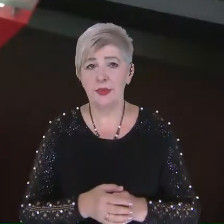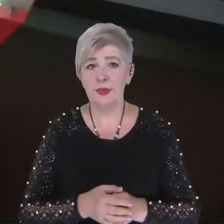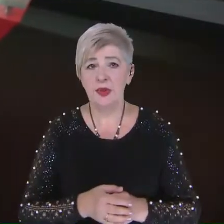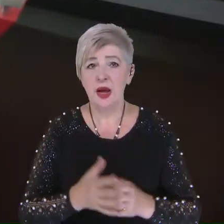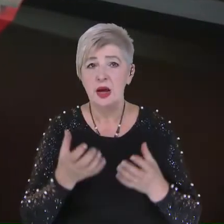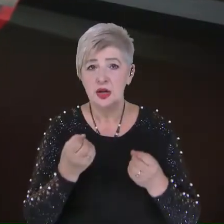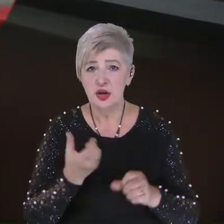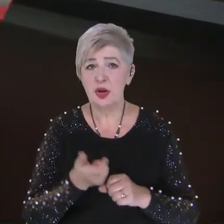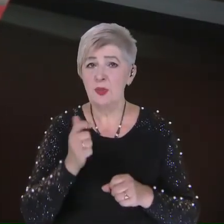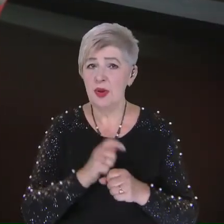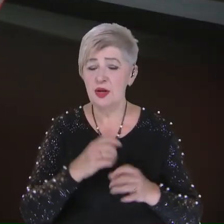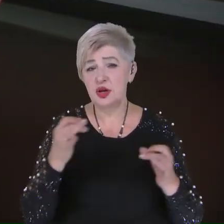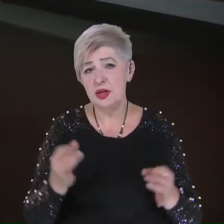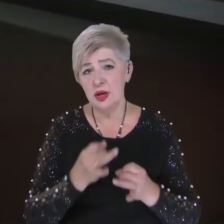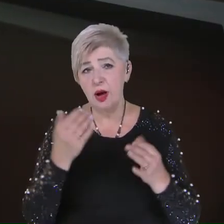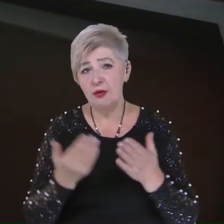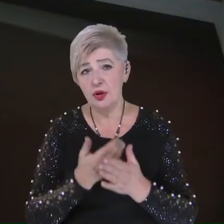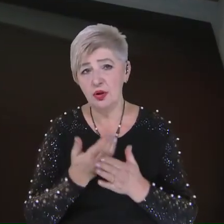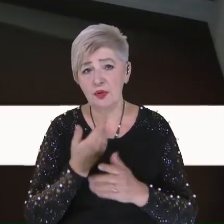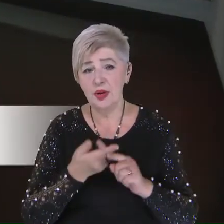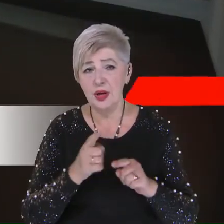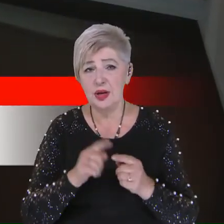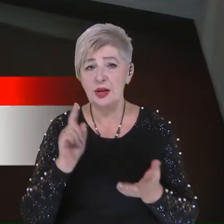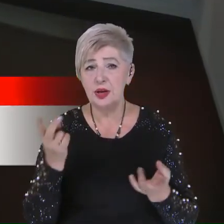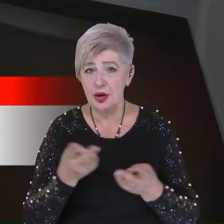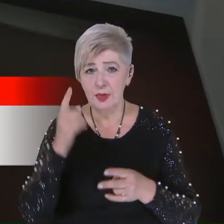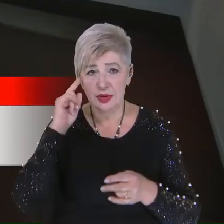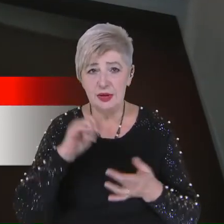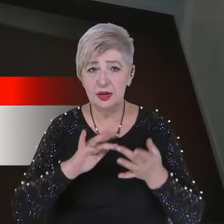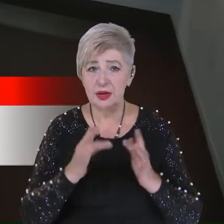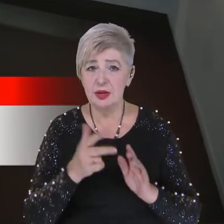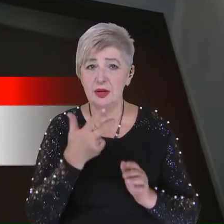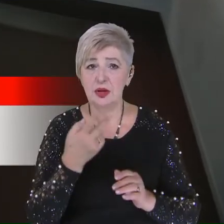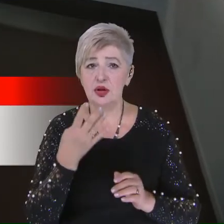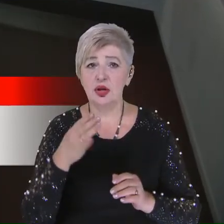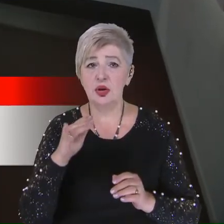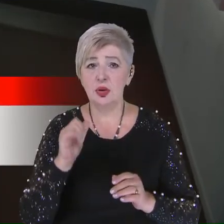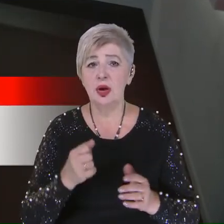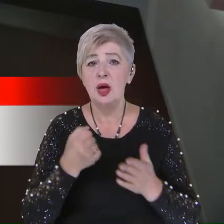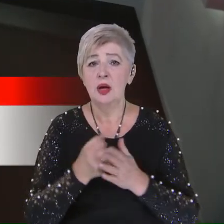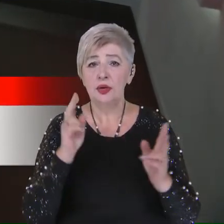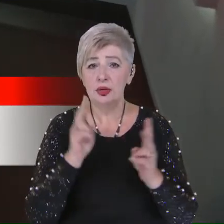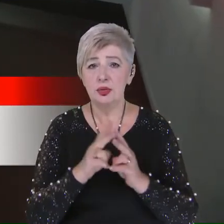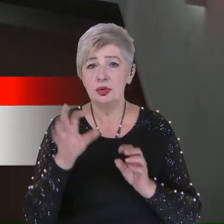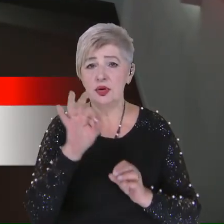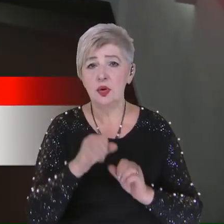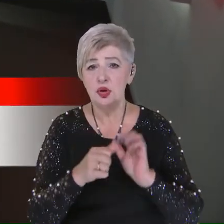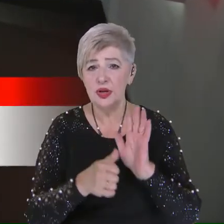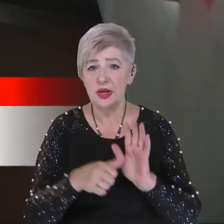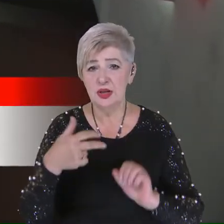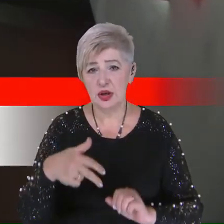І ще більше цікавих новин, які треба знати на сайті 34.ua. До зустрічі о 16.30.